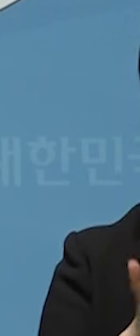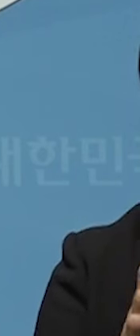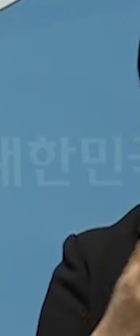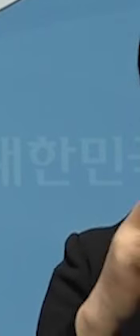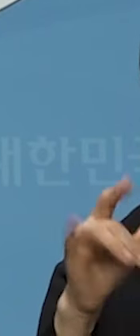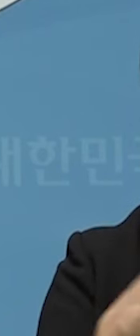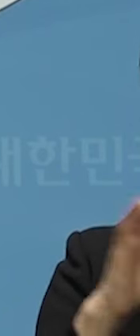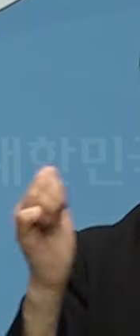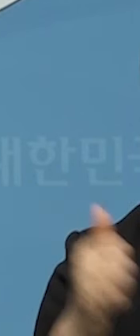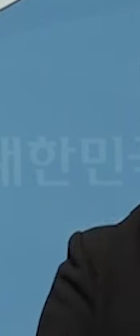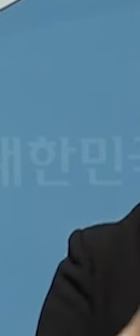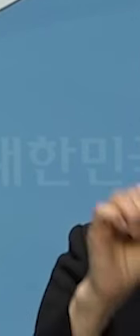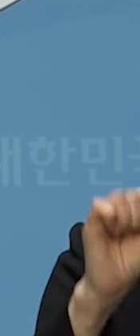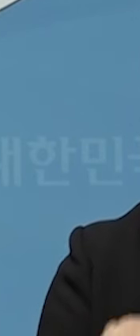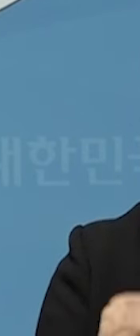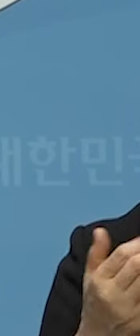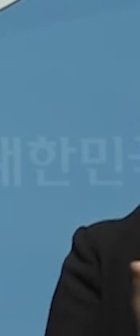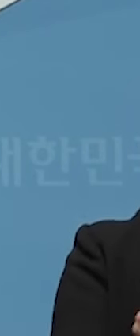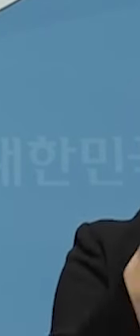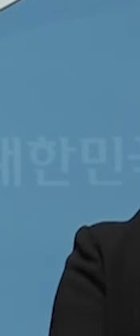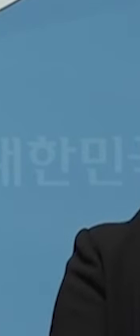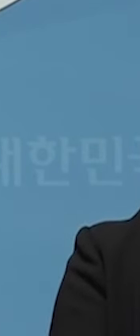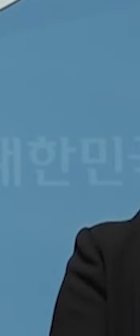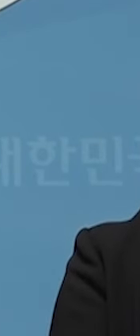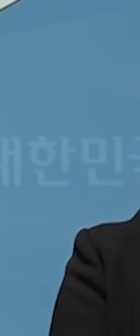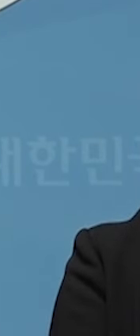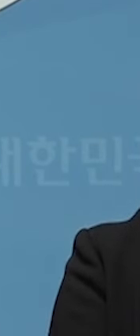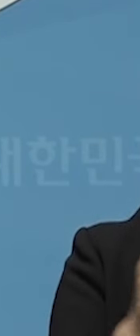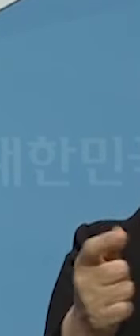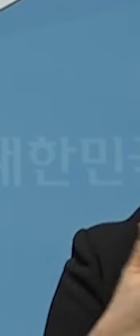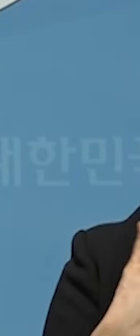국회에서 국민체육진흥법과